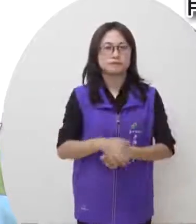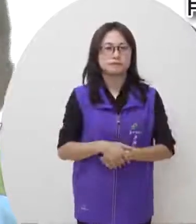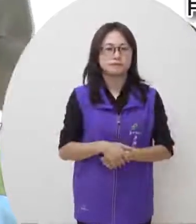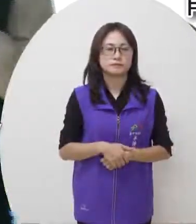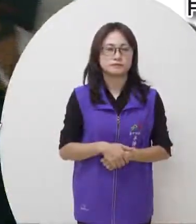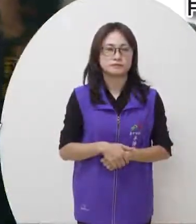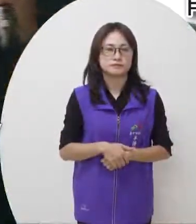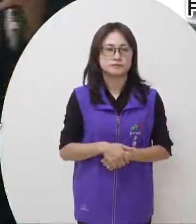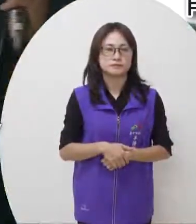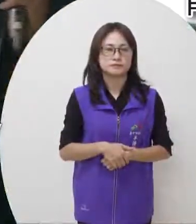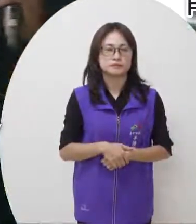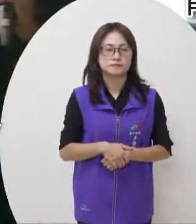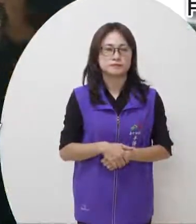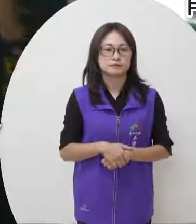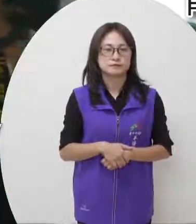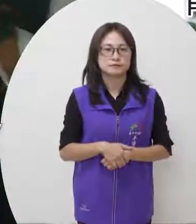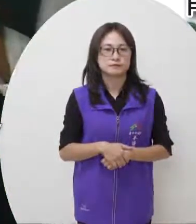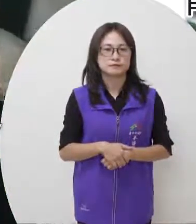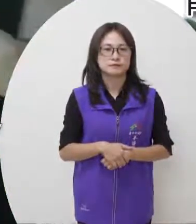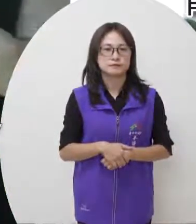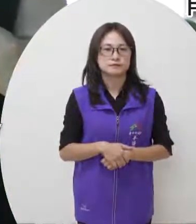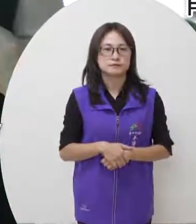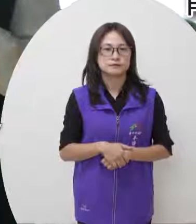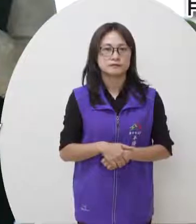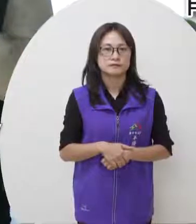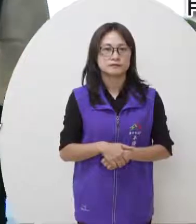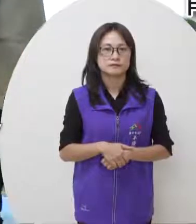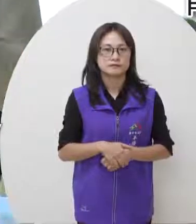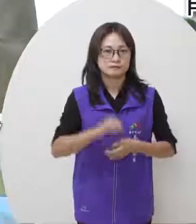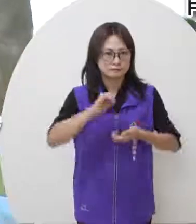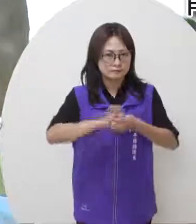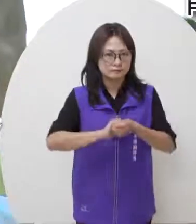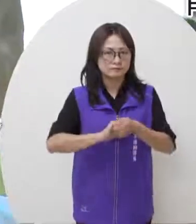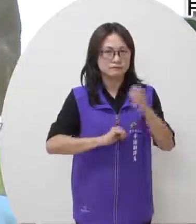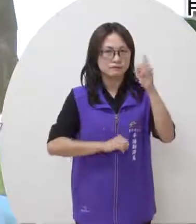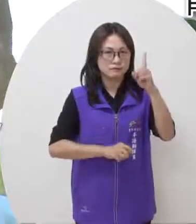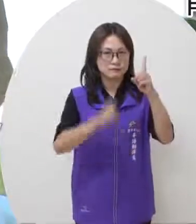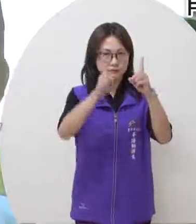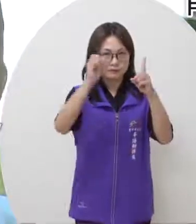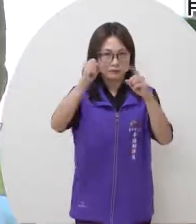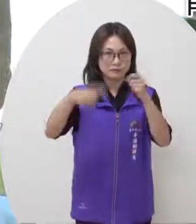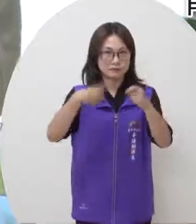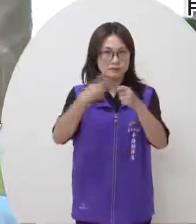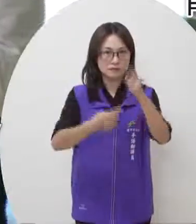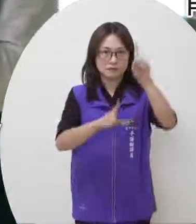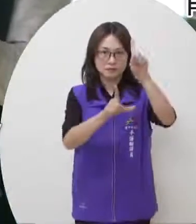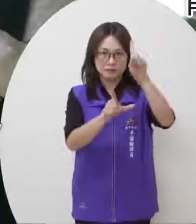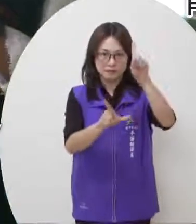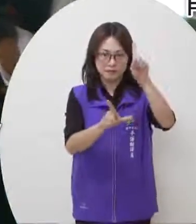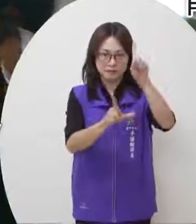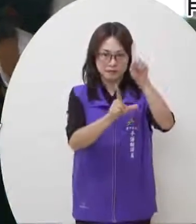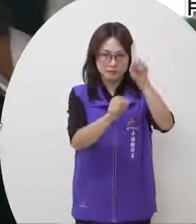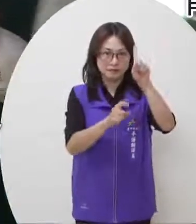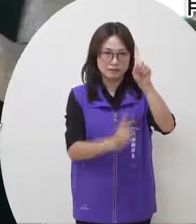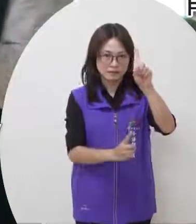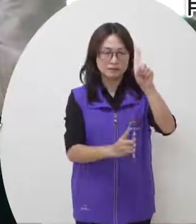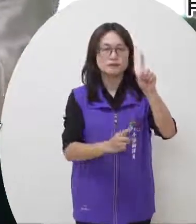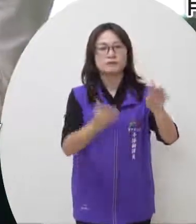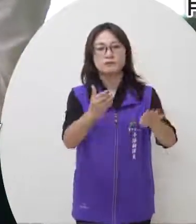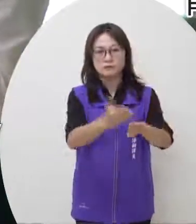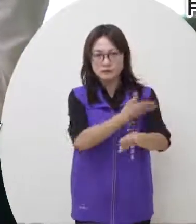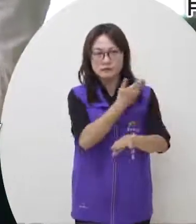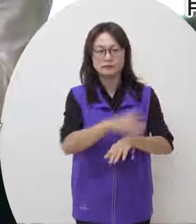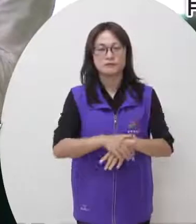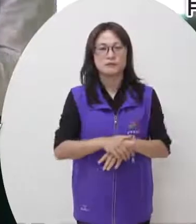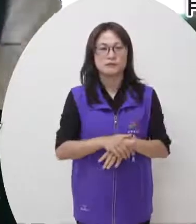发展。所以我们会在110年的1月1号开始 提出乘车优惠市民